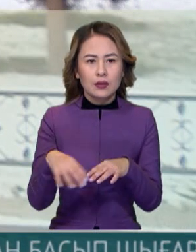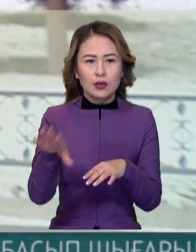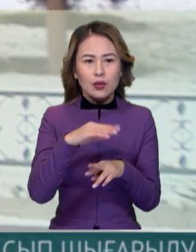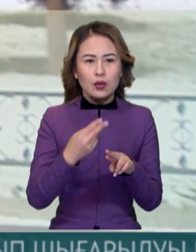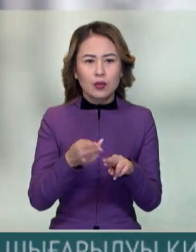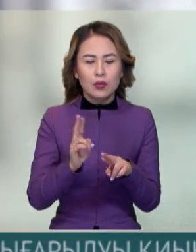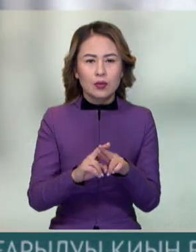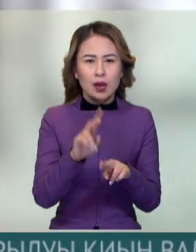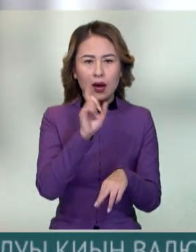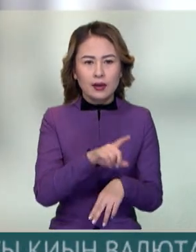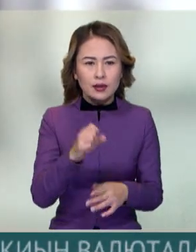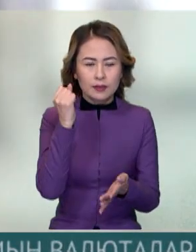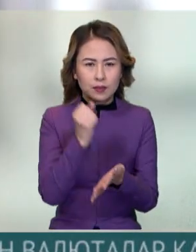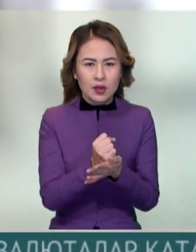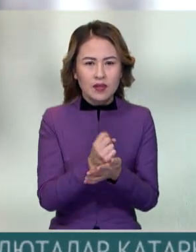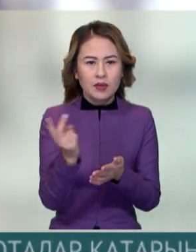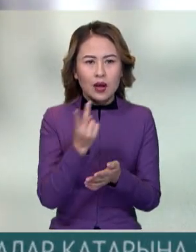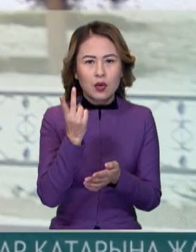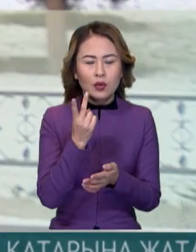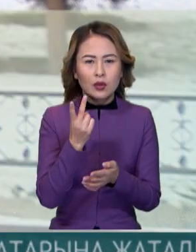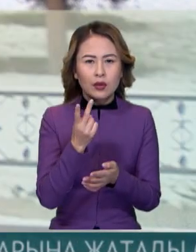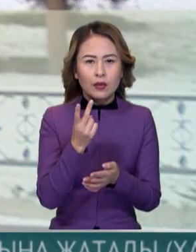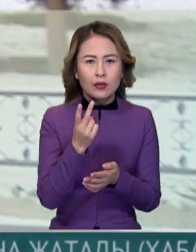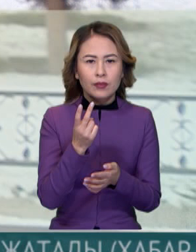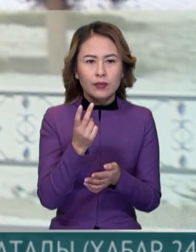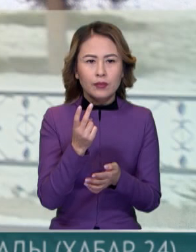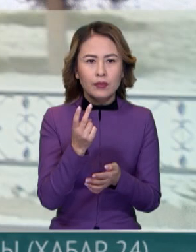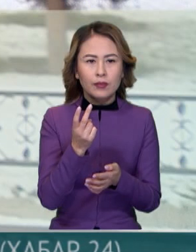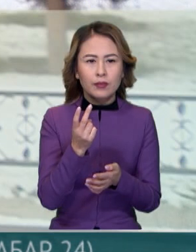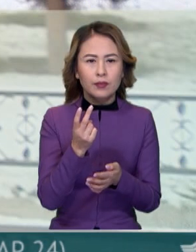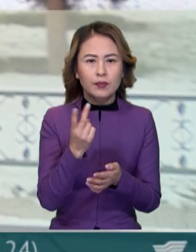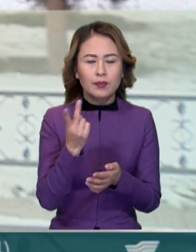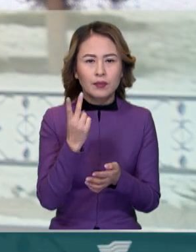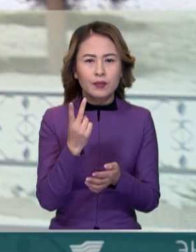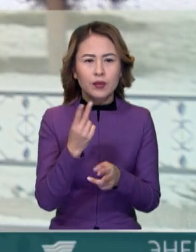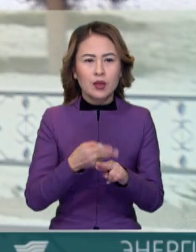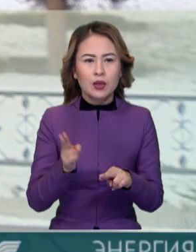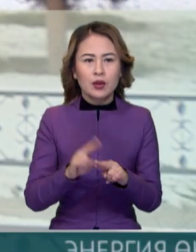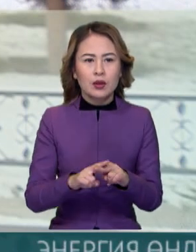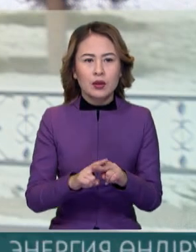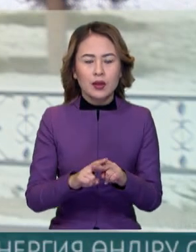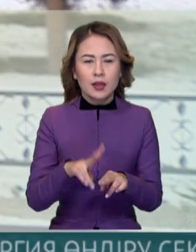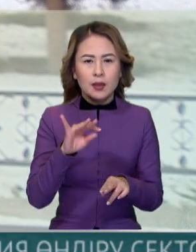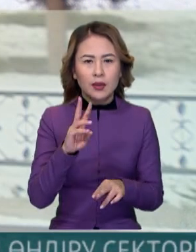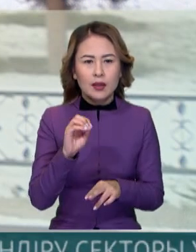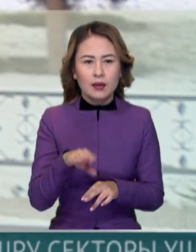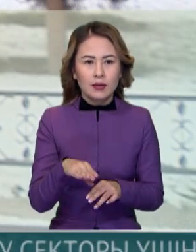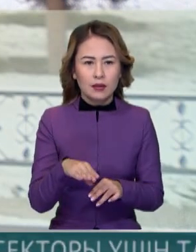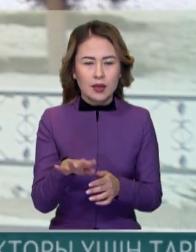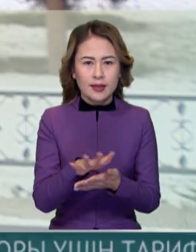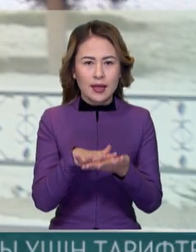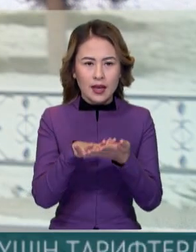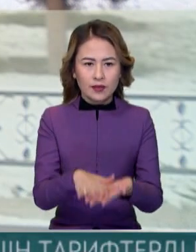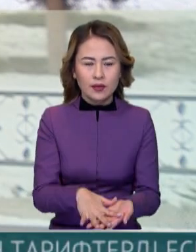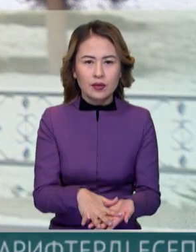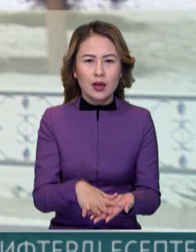таңбалайтын адам ол екінші деңгейдегі эмитент деп аталады. Екінші деңгейдегі эмитентке заявка